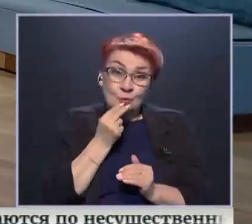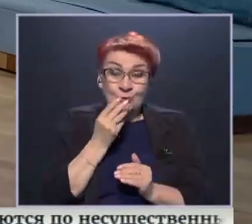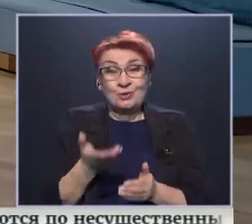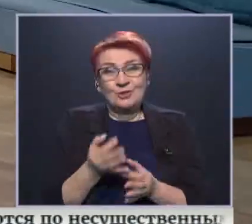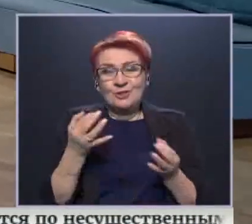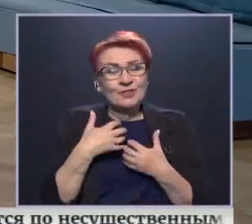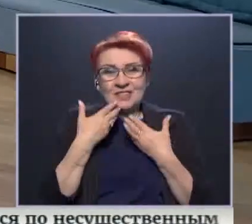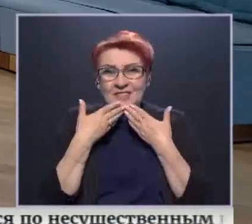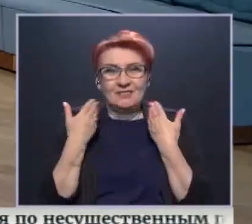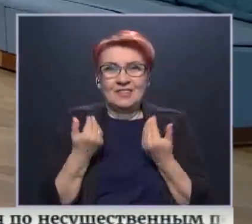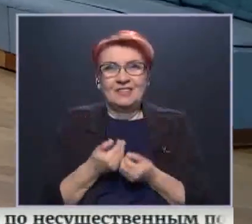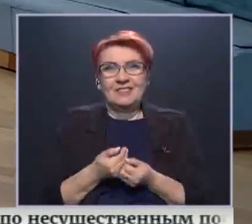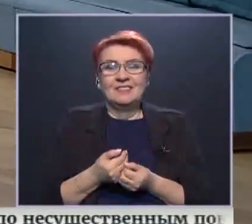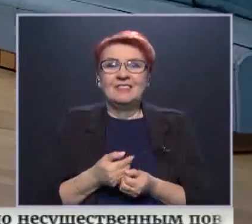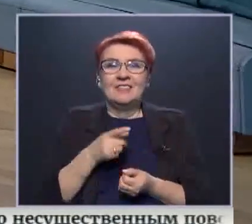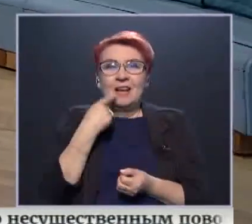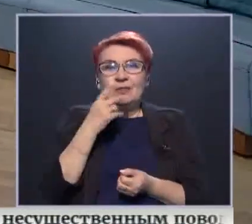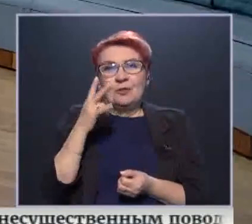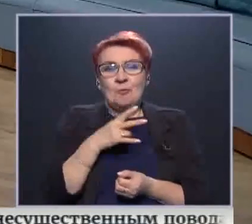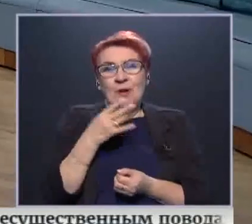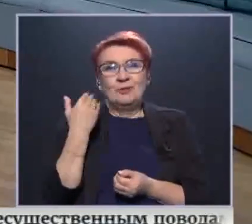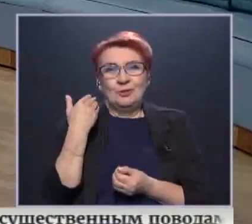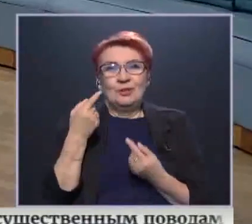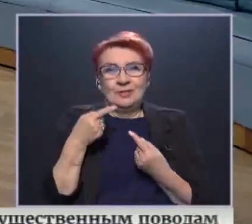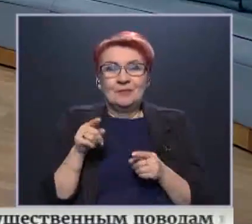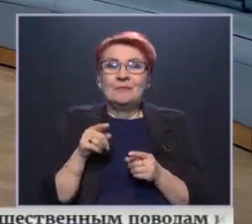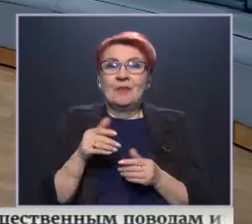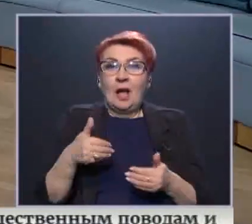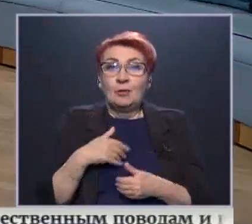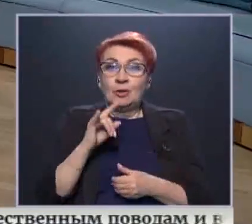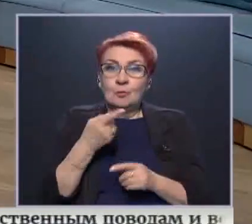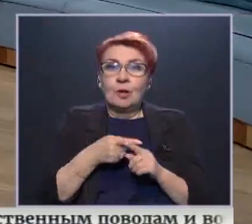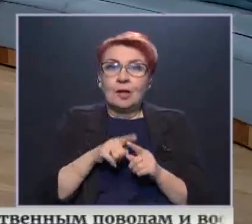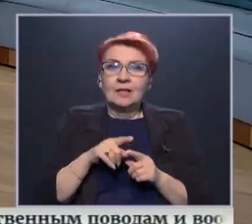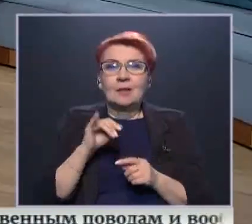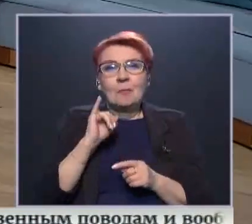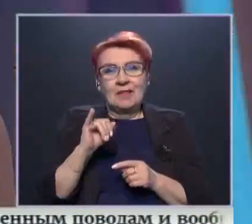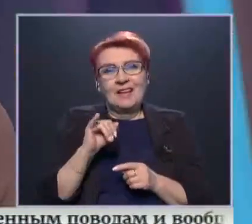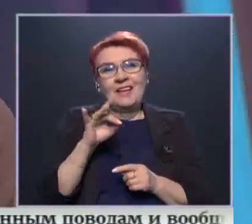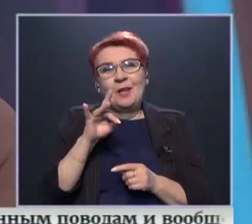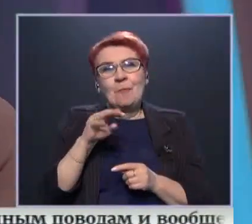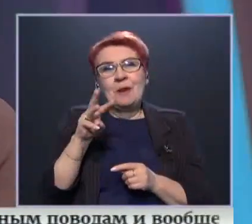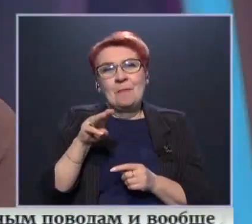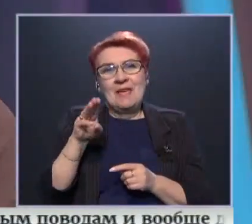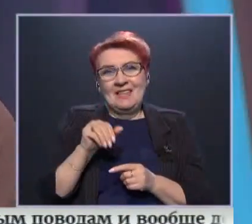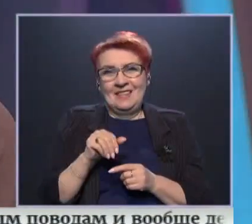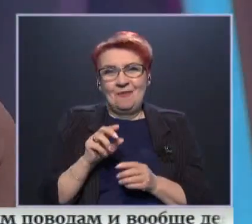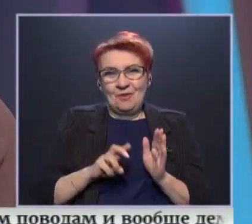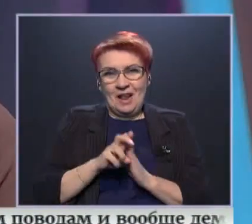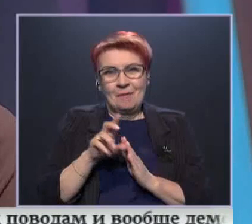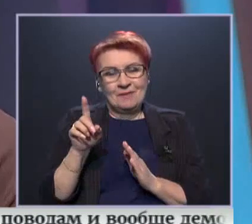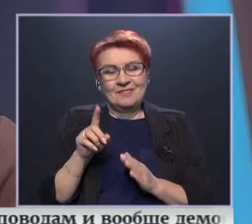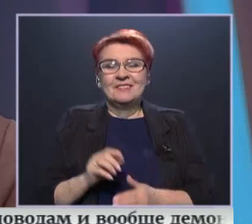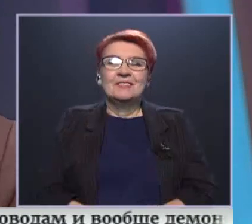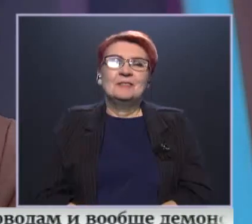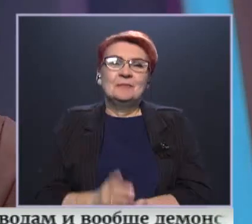Ничего страшного. Как говорил у нас здесь тоже батюшка одно время, что голодный ребенок – это плохая примета в храме. Надо как-то кормить обязательно. У